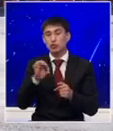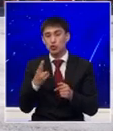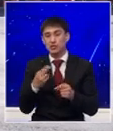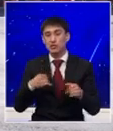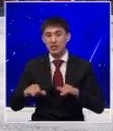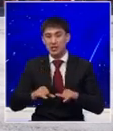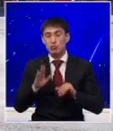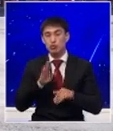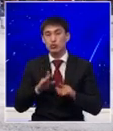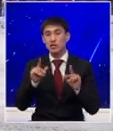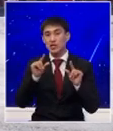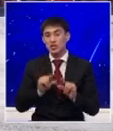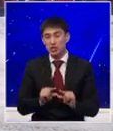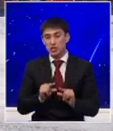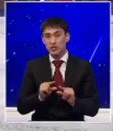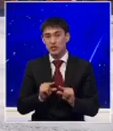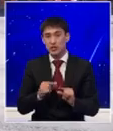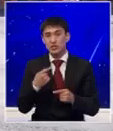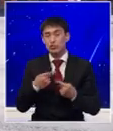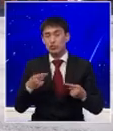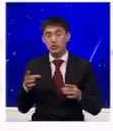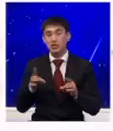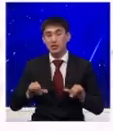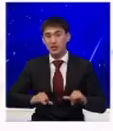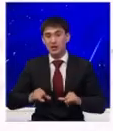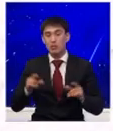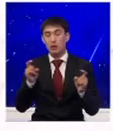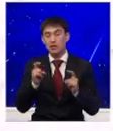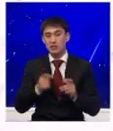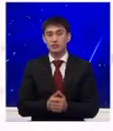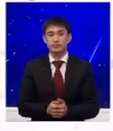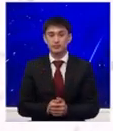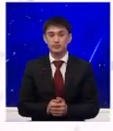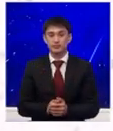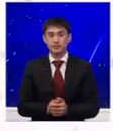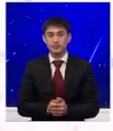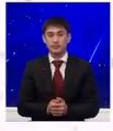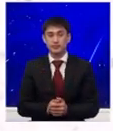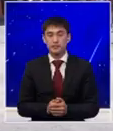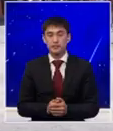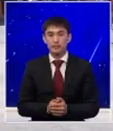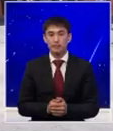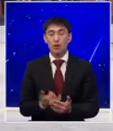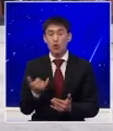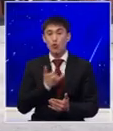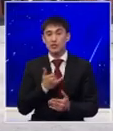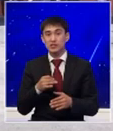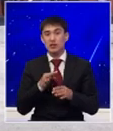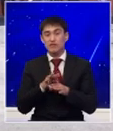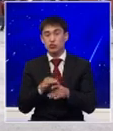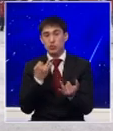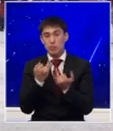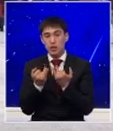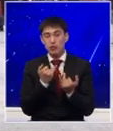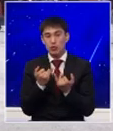рынке будет намного ниже, чем в других рынках, в других магазинах. У нас ведутся переговоры